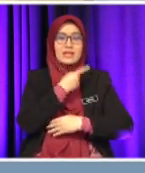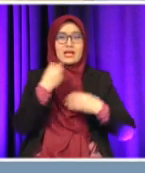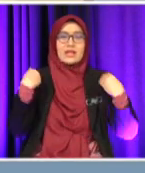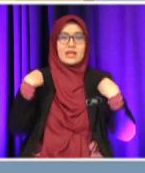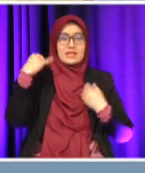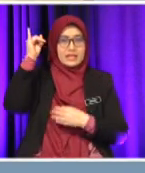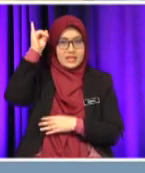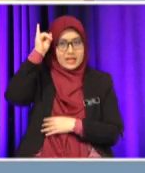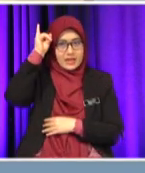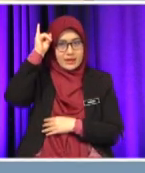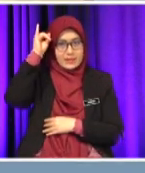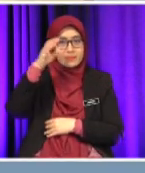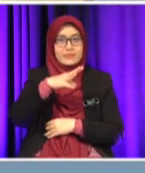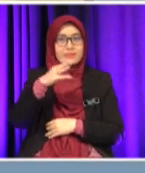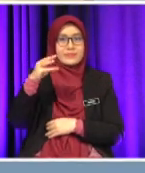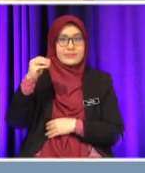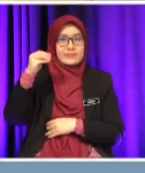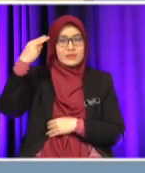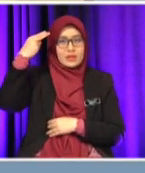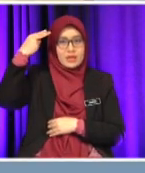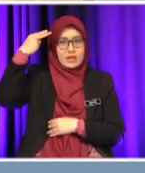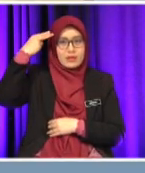Hafiz kita ada